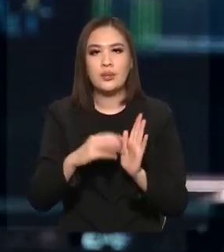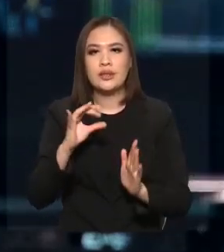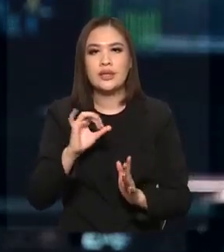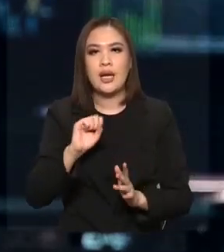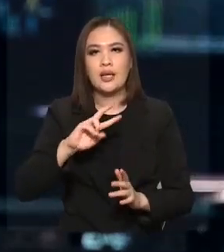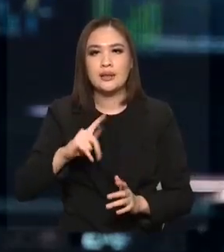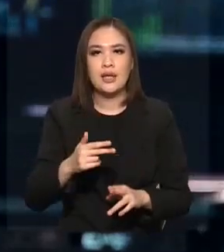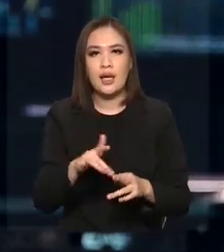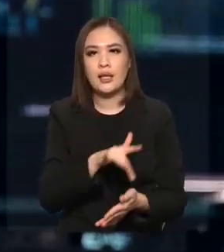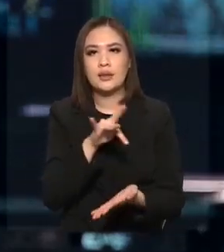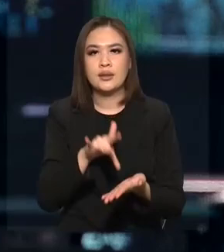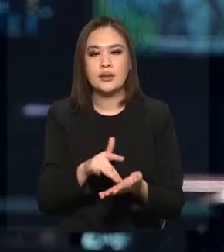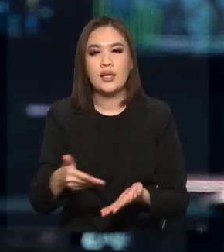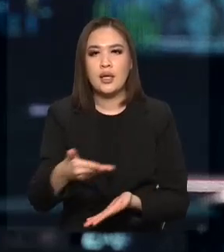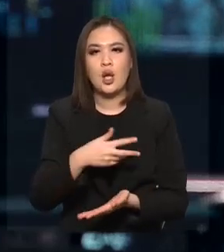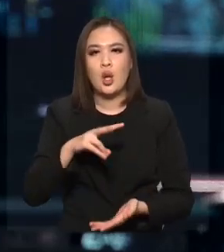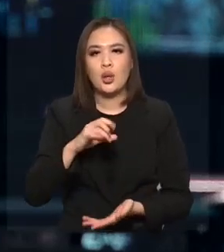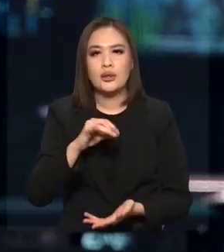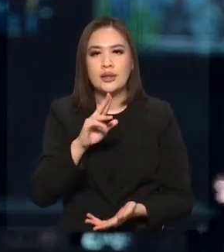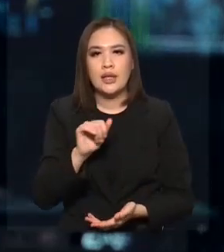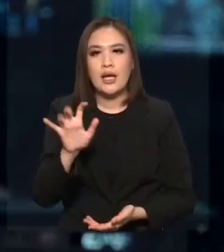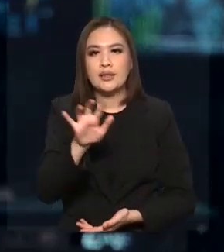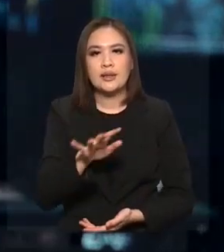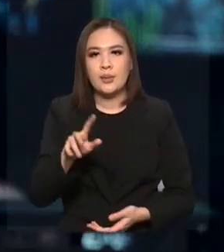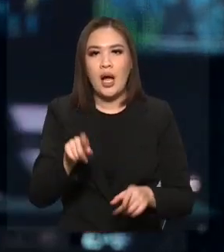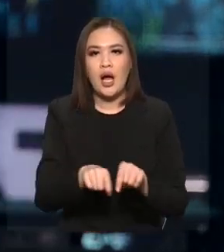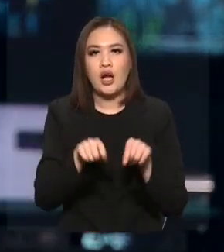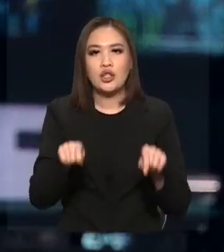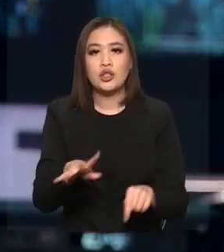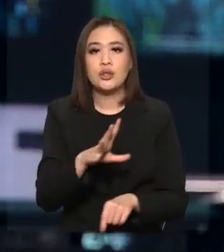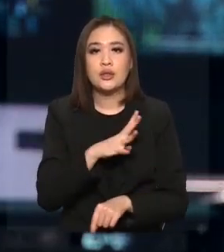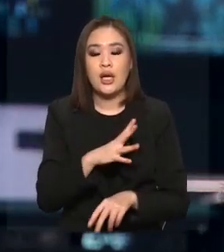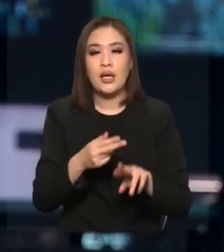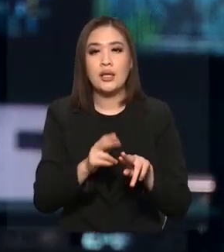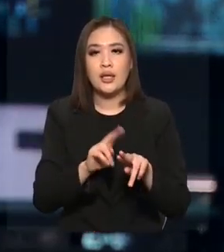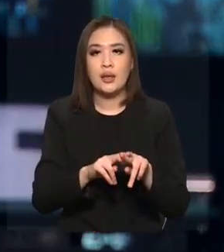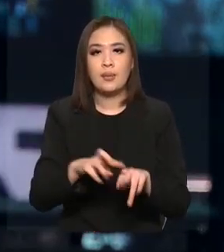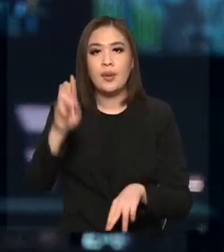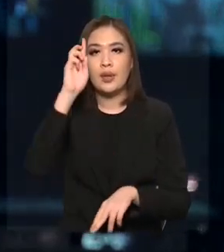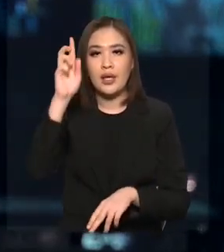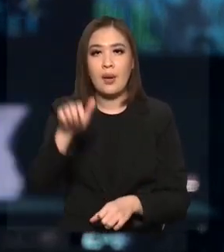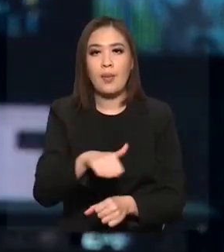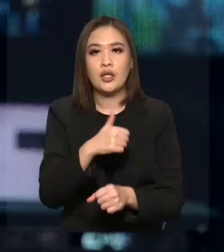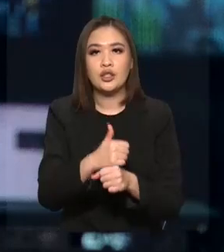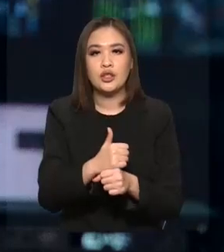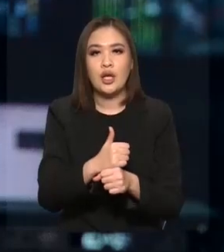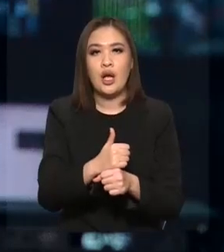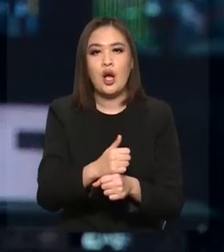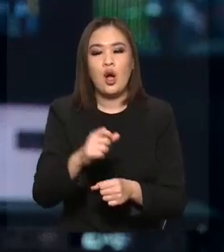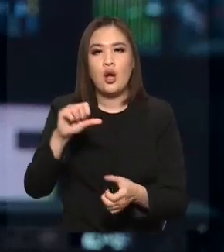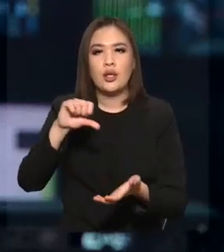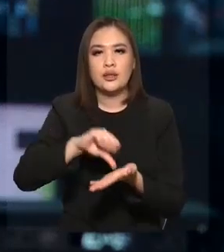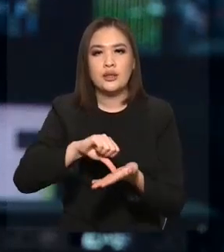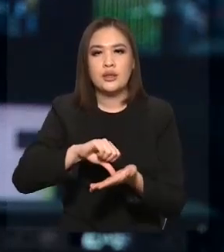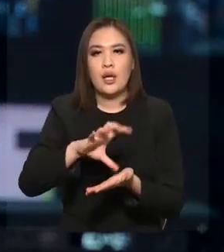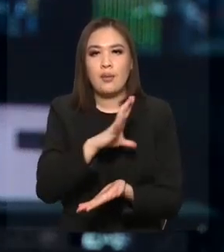қаласында біздің елдің көлік логистика терминалы ашылды. Ал терминалдың ашылуына мемлекет басшысы телекөпір арқылы қатысты.